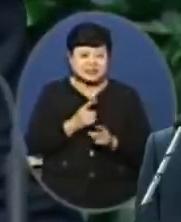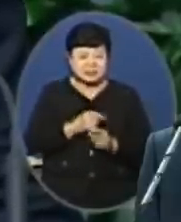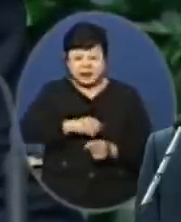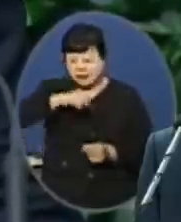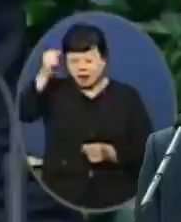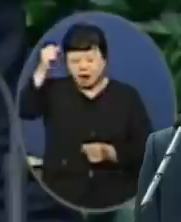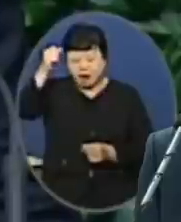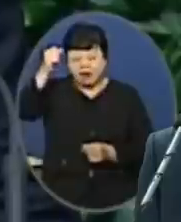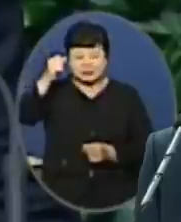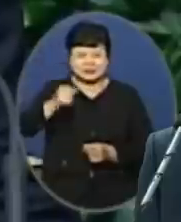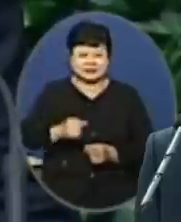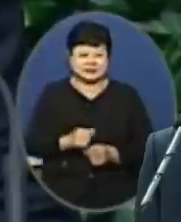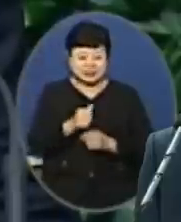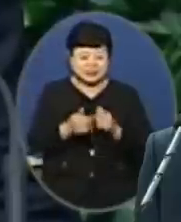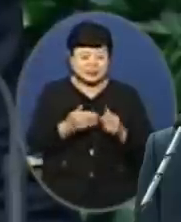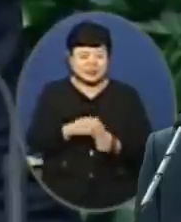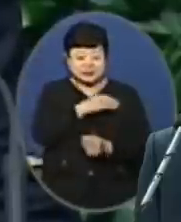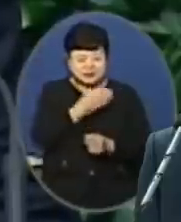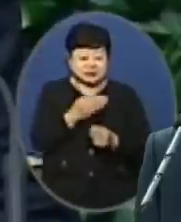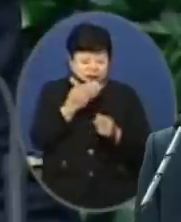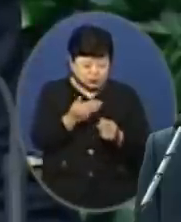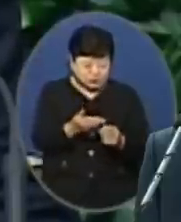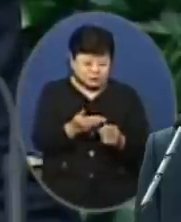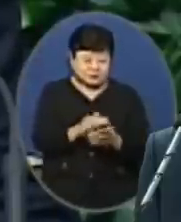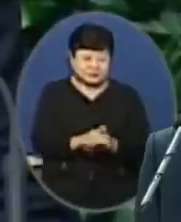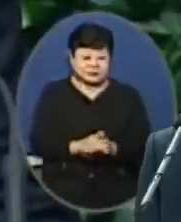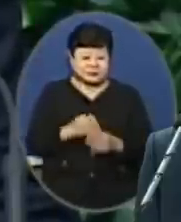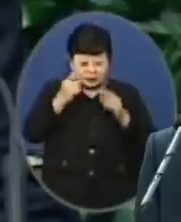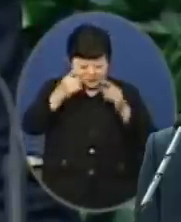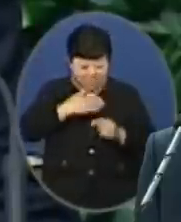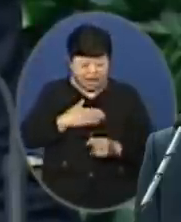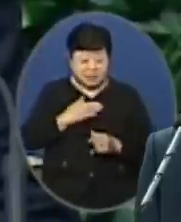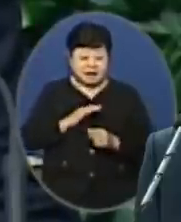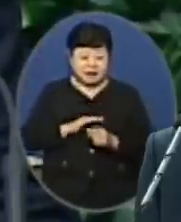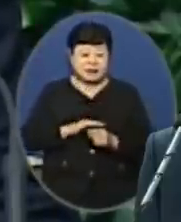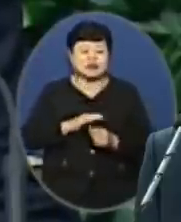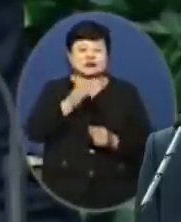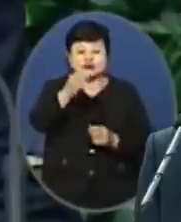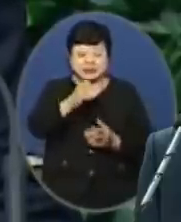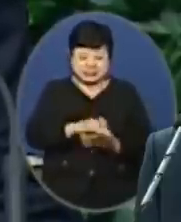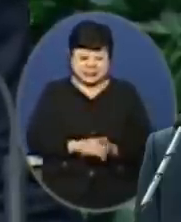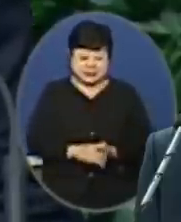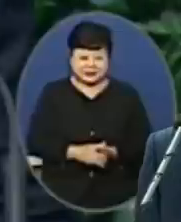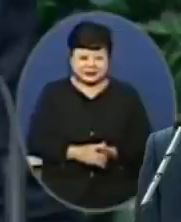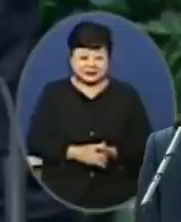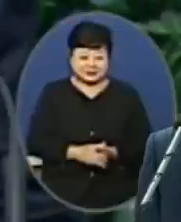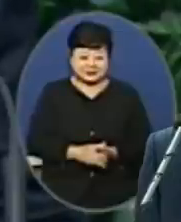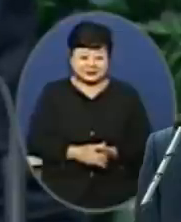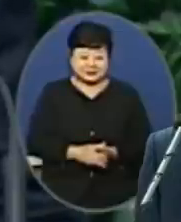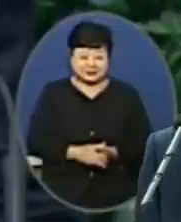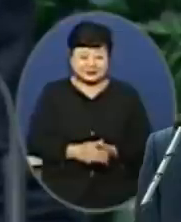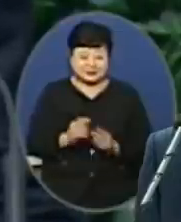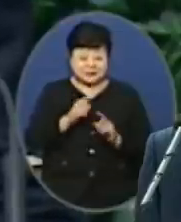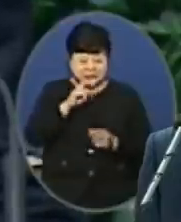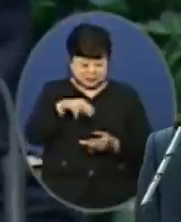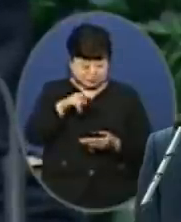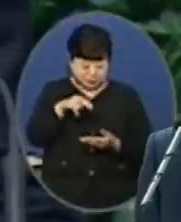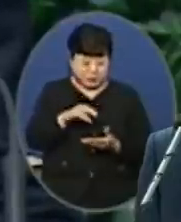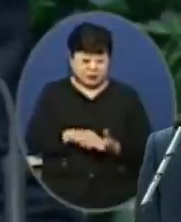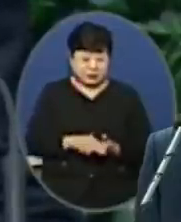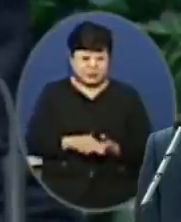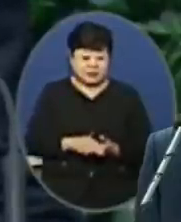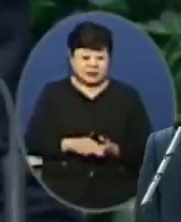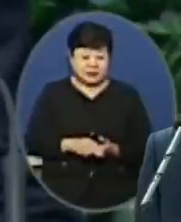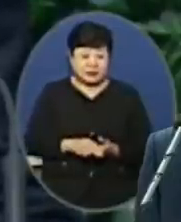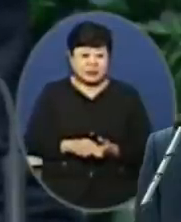통과하고 하나님의 능력도 깨달아 알 수 있게 만들어 주시는 것입니다. 저는 성경에